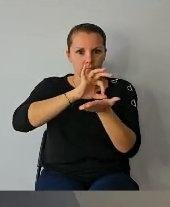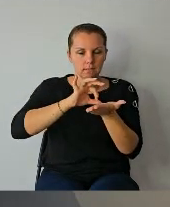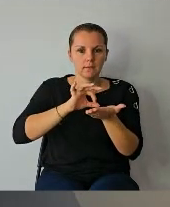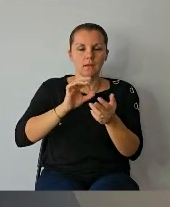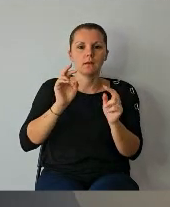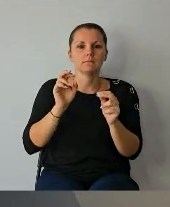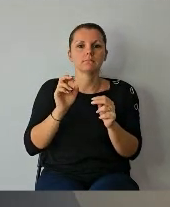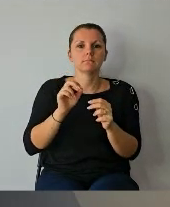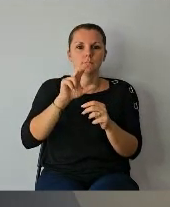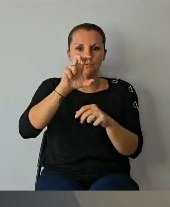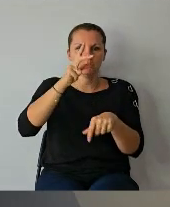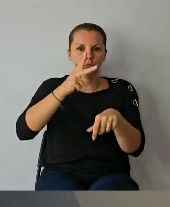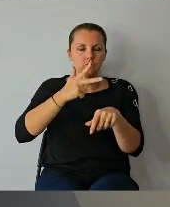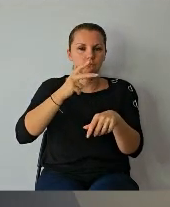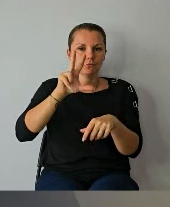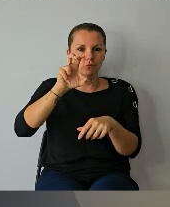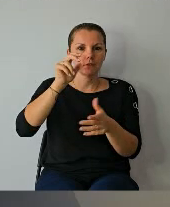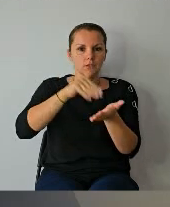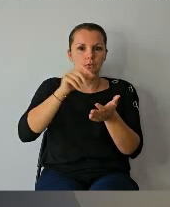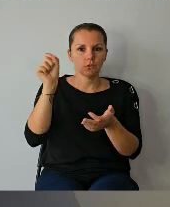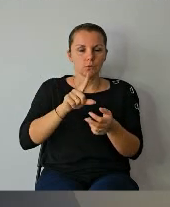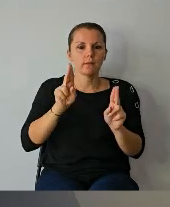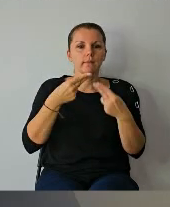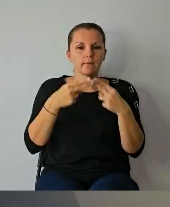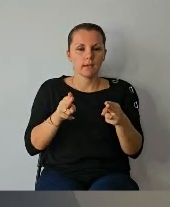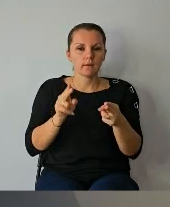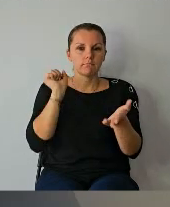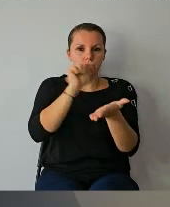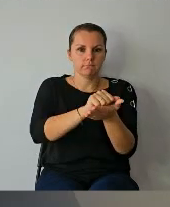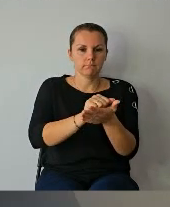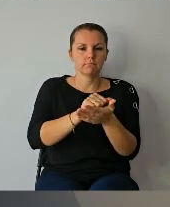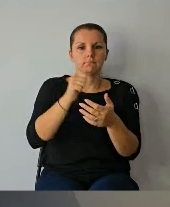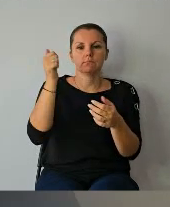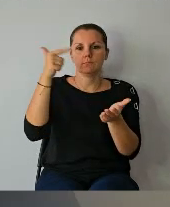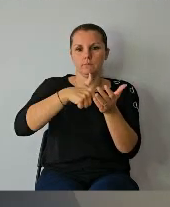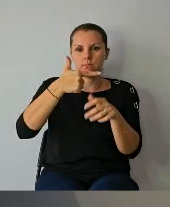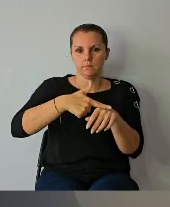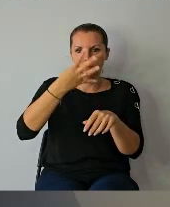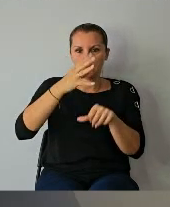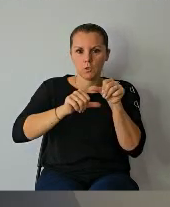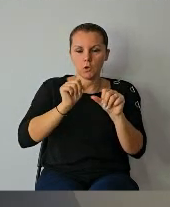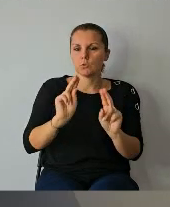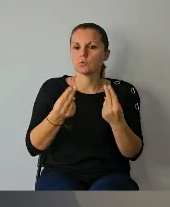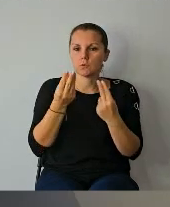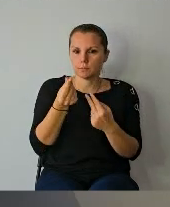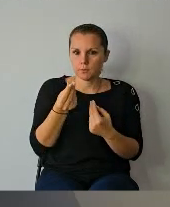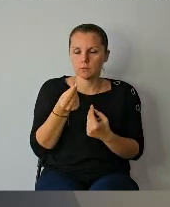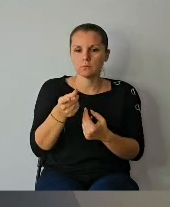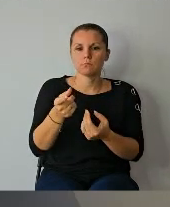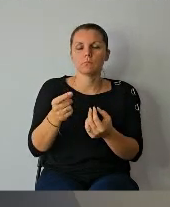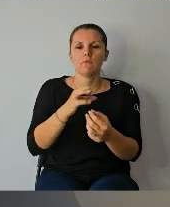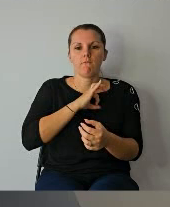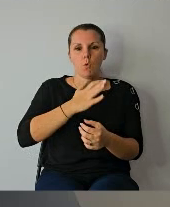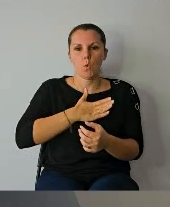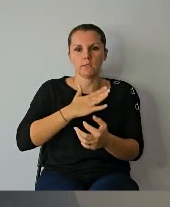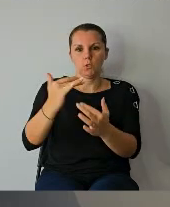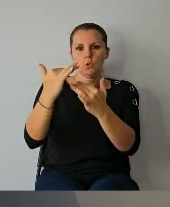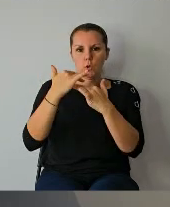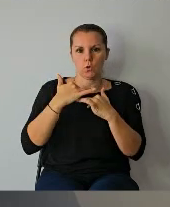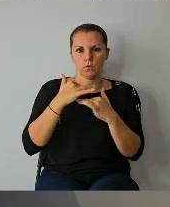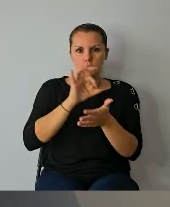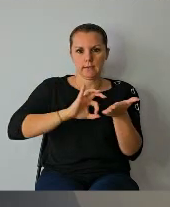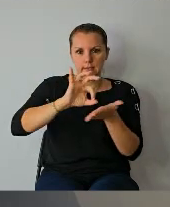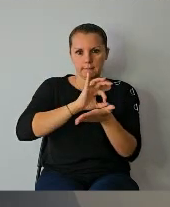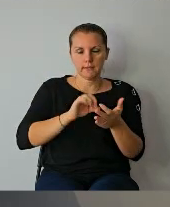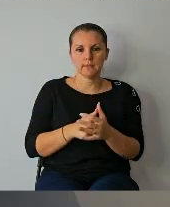Termin spłaty zobowiązania ustala się na rok 2024 i źródłem pokrycia będą dochody własne gminy w zakresie